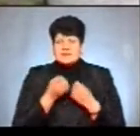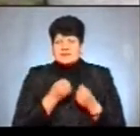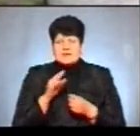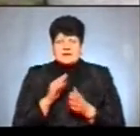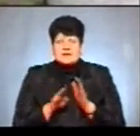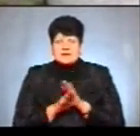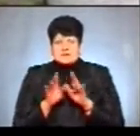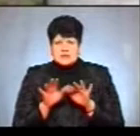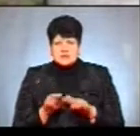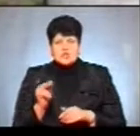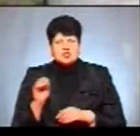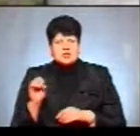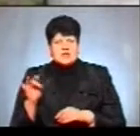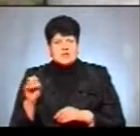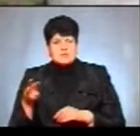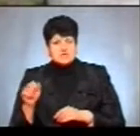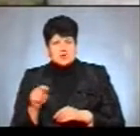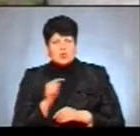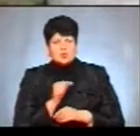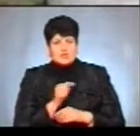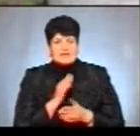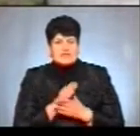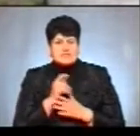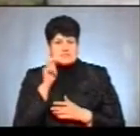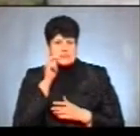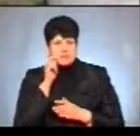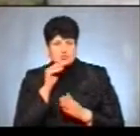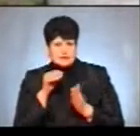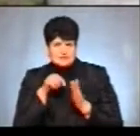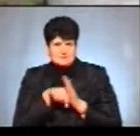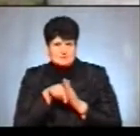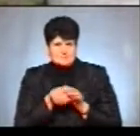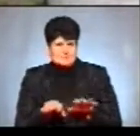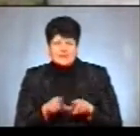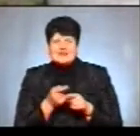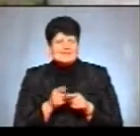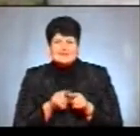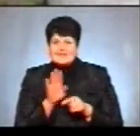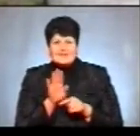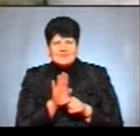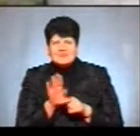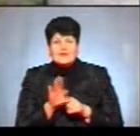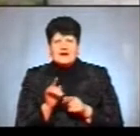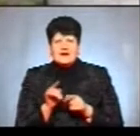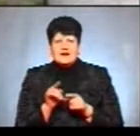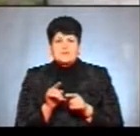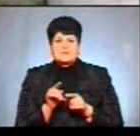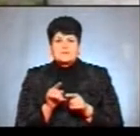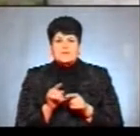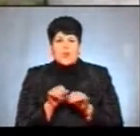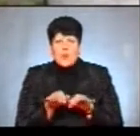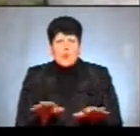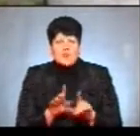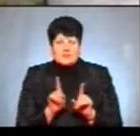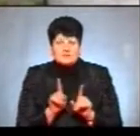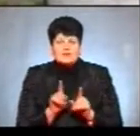черемшу, то в них є цибулина при основі. Це не корінь. це видозміна пагона. І відповідно